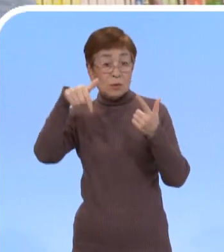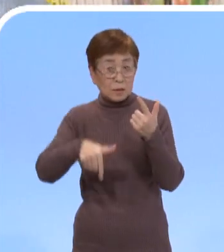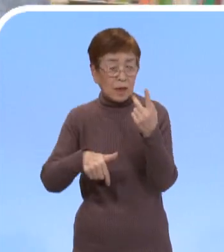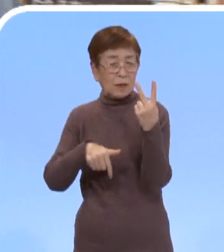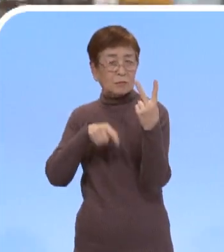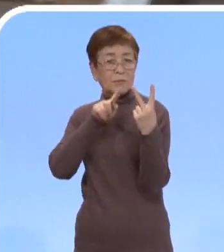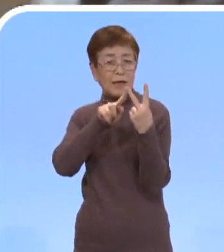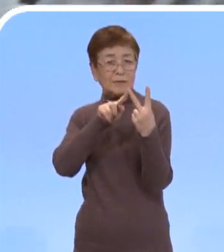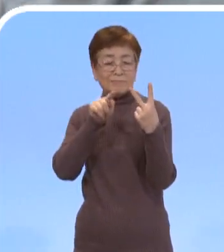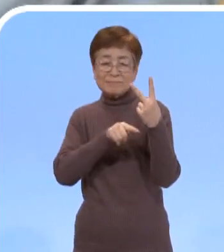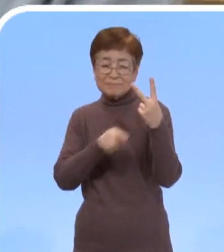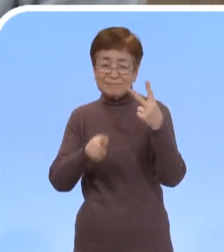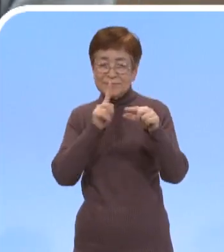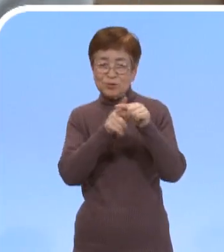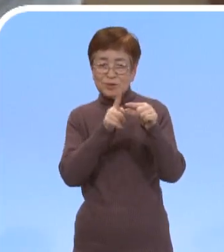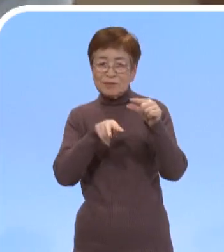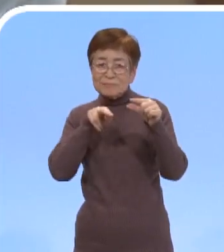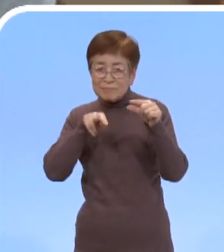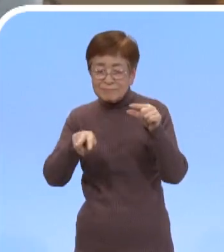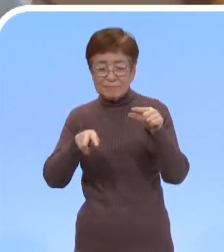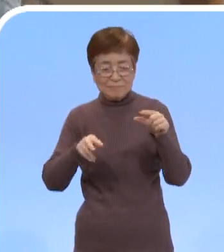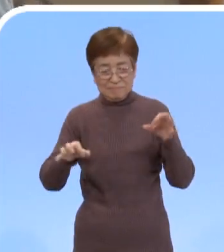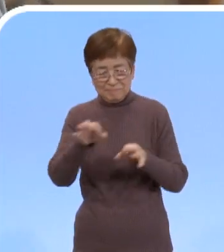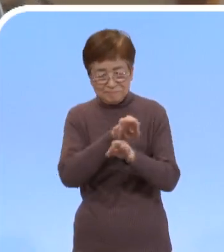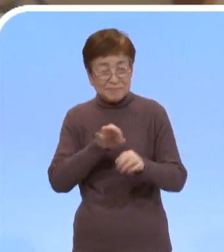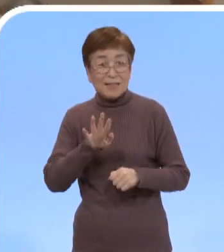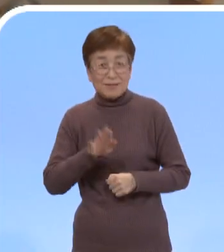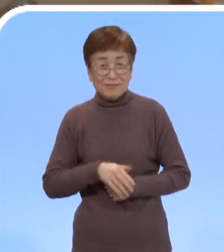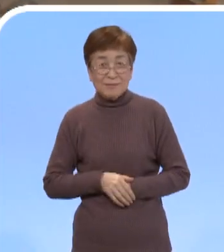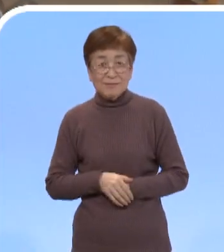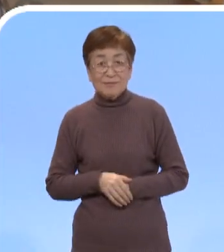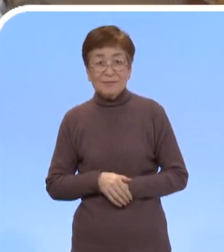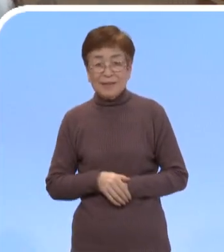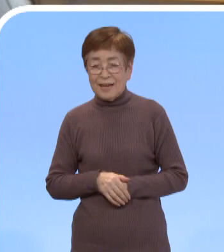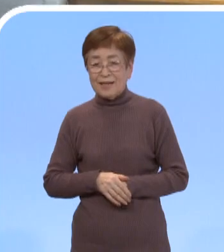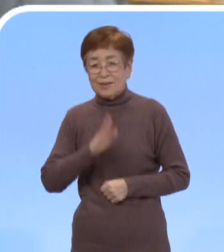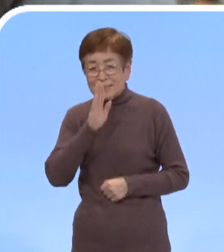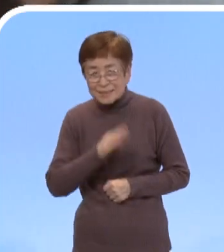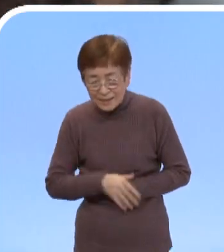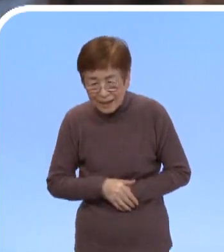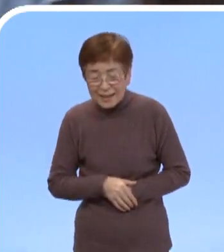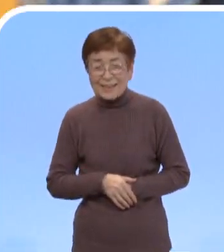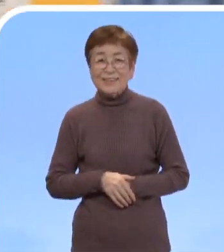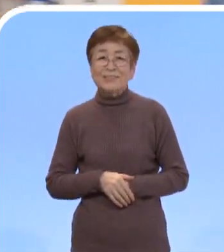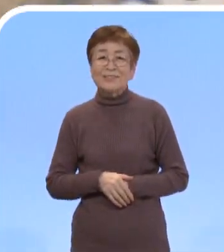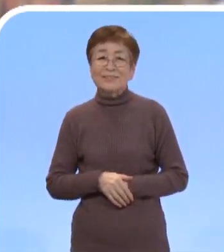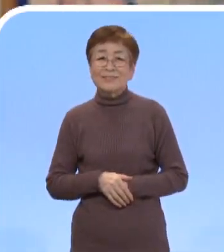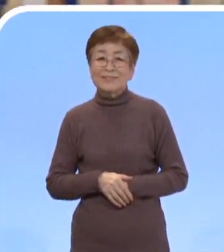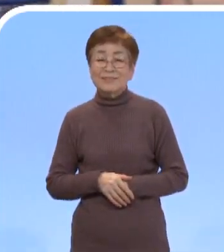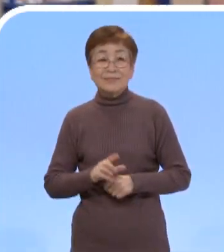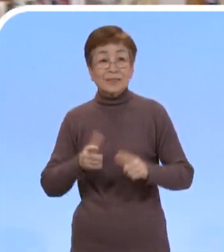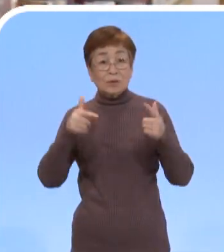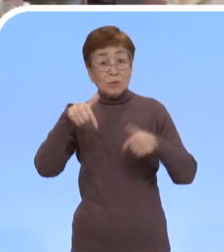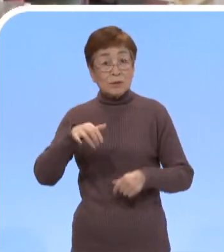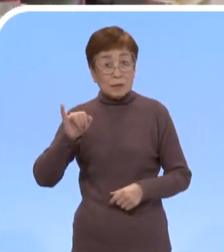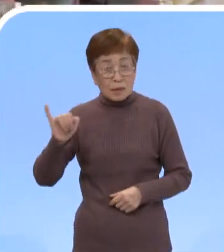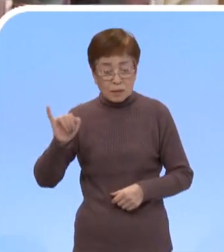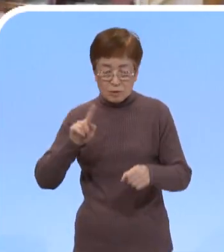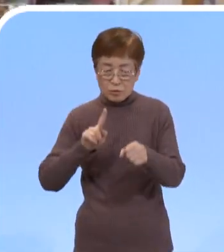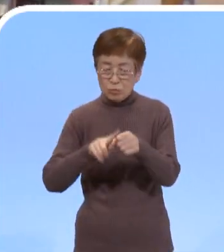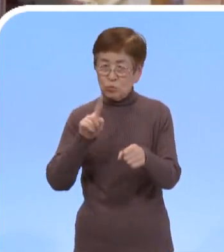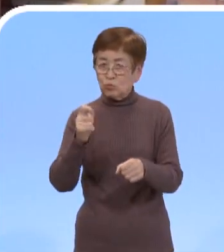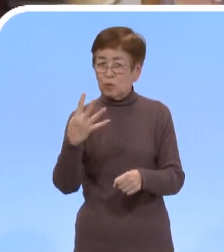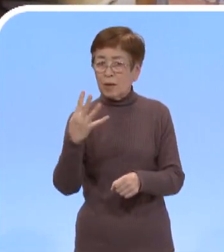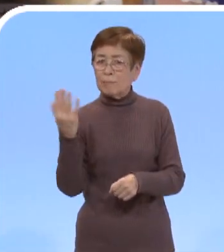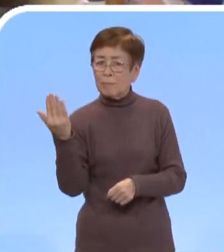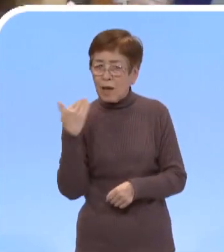木下が、2人が中心になって、 はいはい、木下さん 回しております。 はいはい、あ、こんにちは。 木下さんは14年前